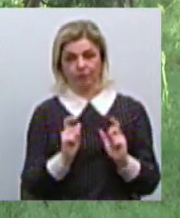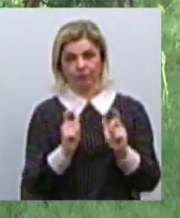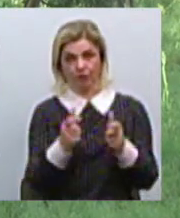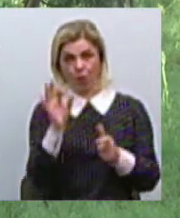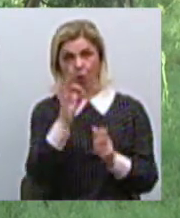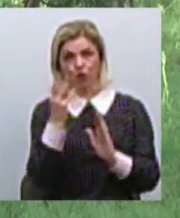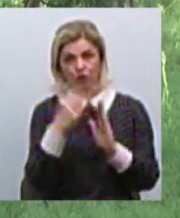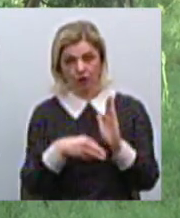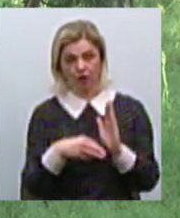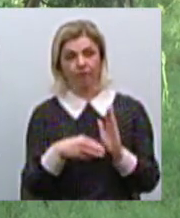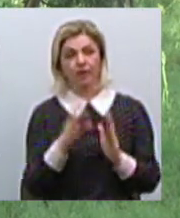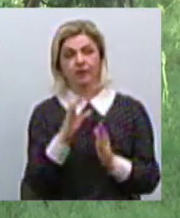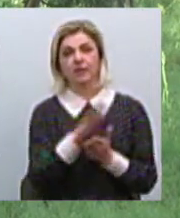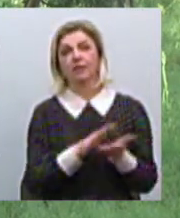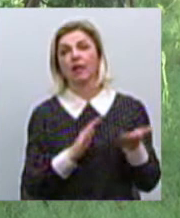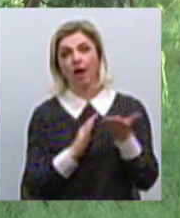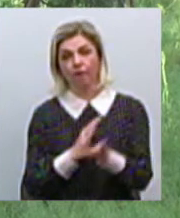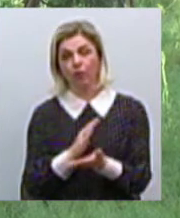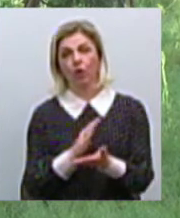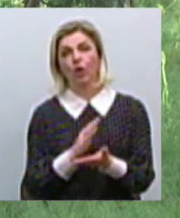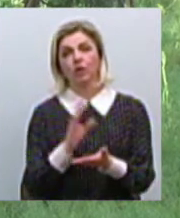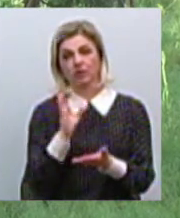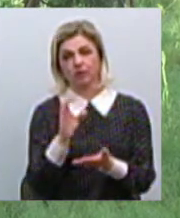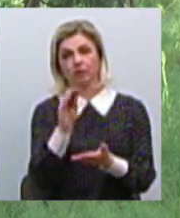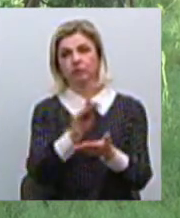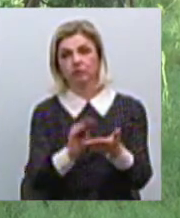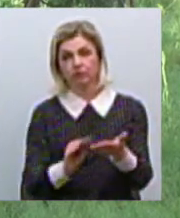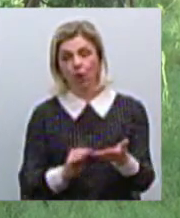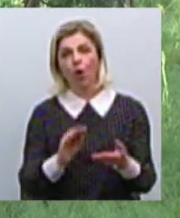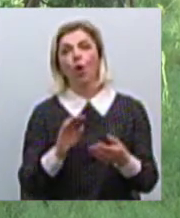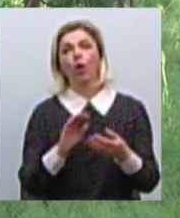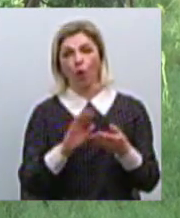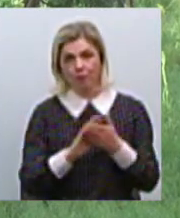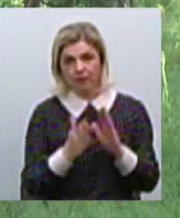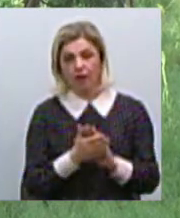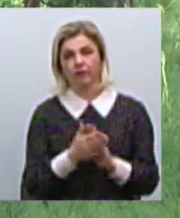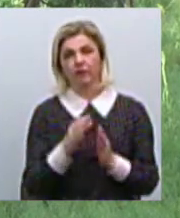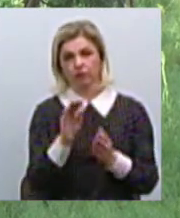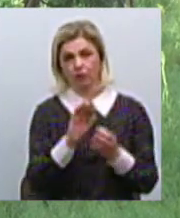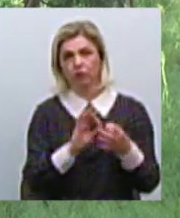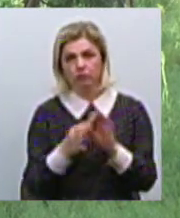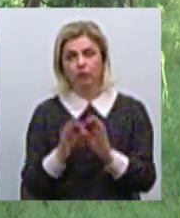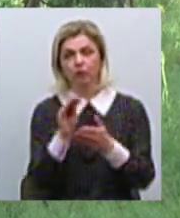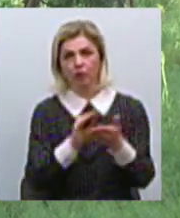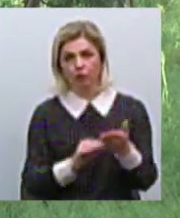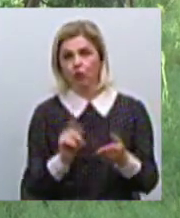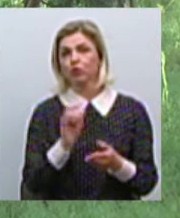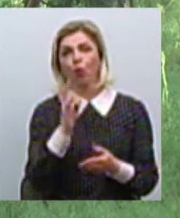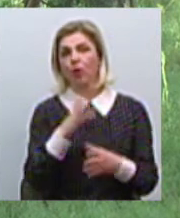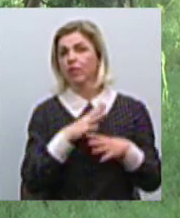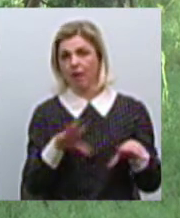відповідальності із заявою, з викладенням обставин, які виключають його відповідальність, оскільки він не був за